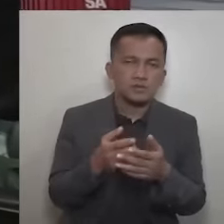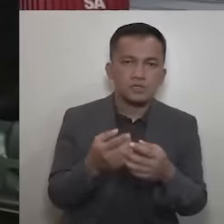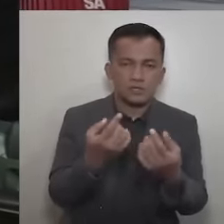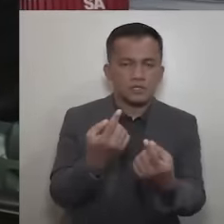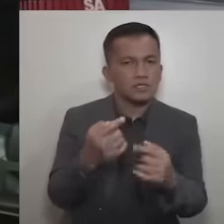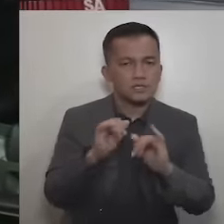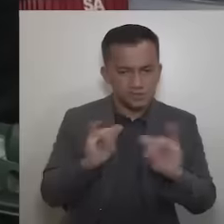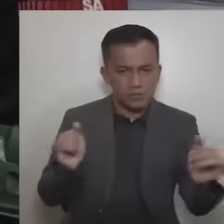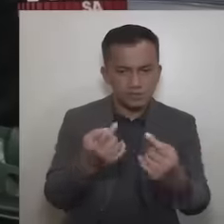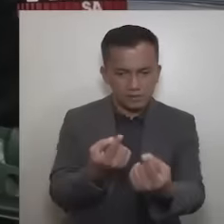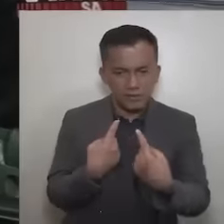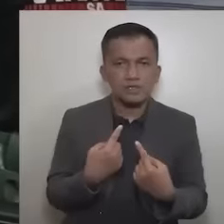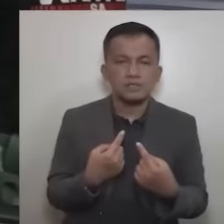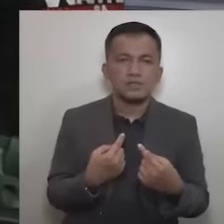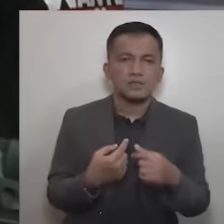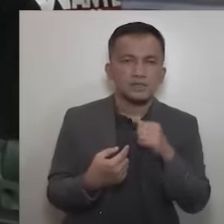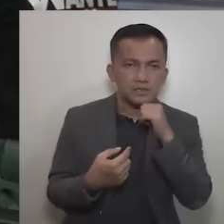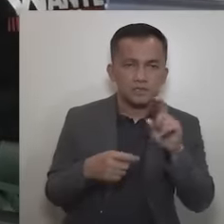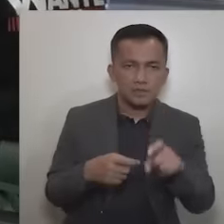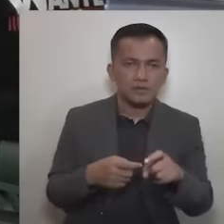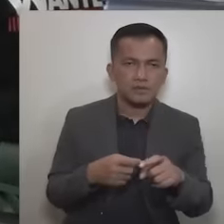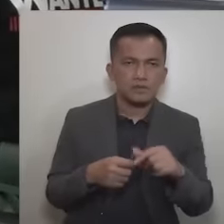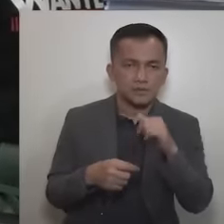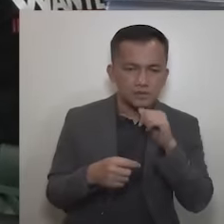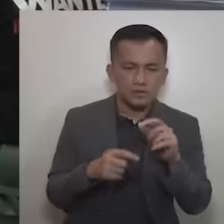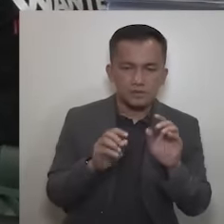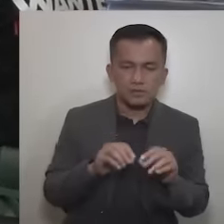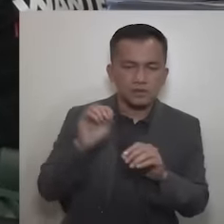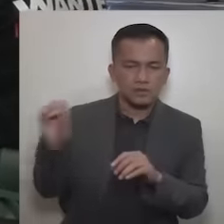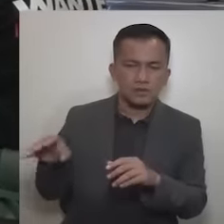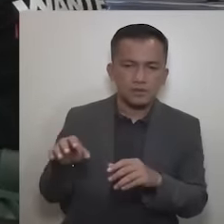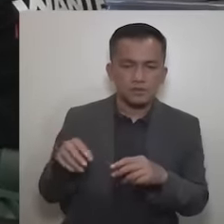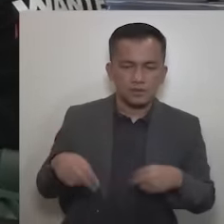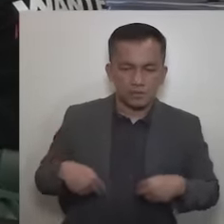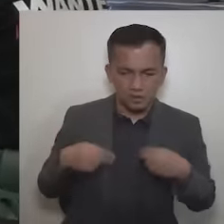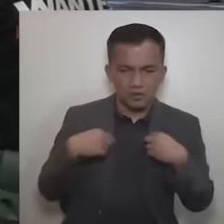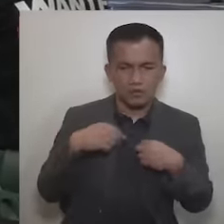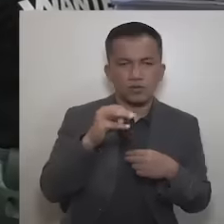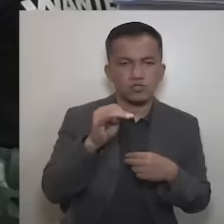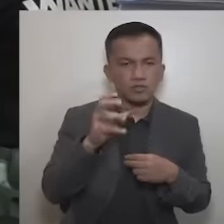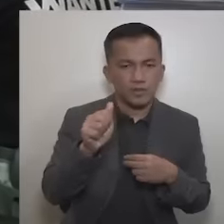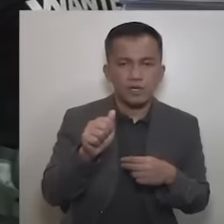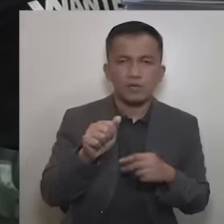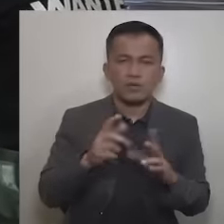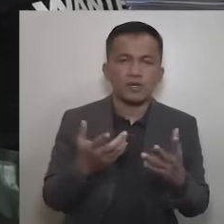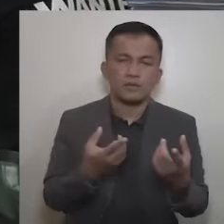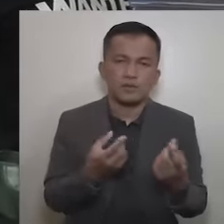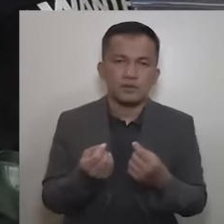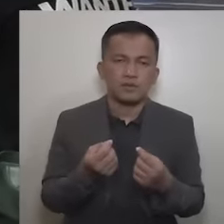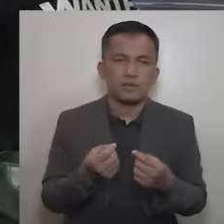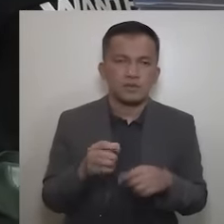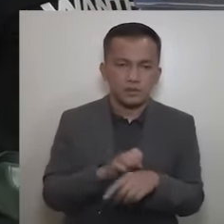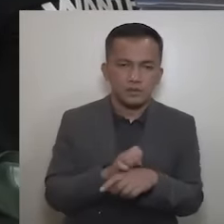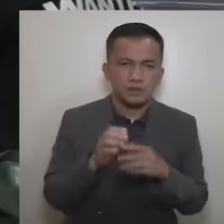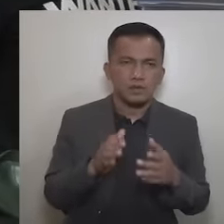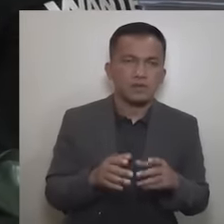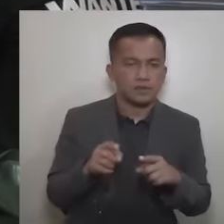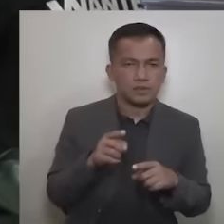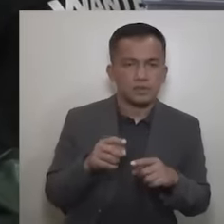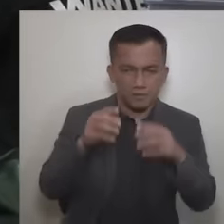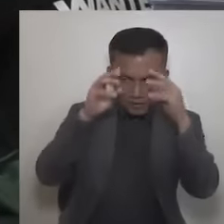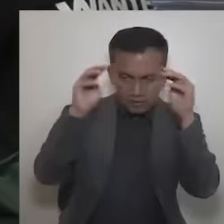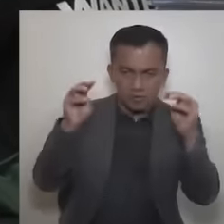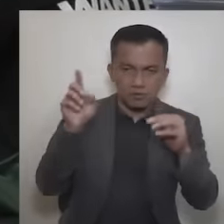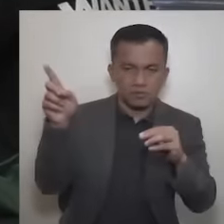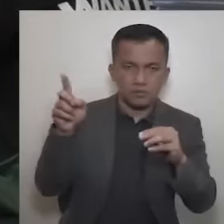same answer lang ang sinasabi nila, hindi dapat at dapat kung itatapon siya sa health or sa OSMA, pero wala kaming magawa dahil empleyado lang kami.